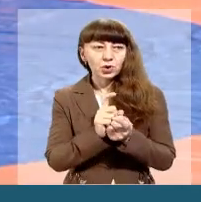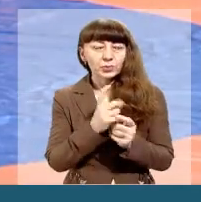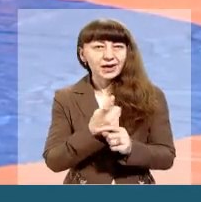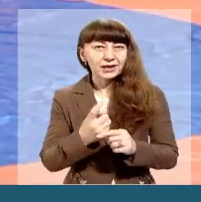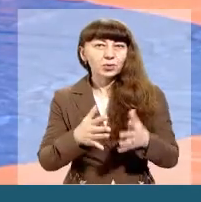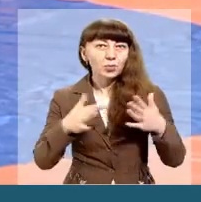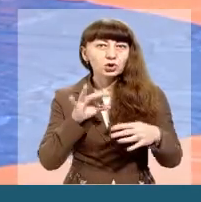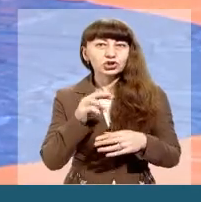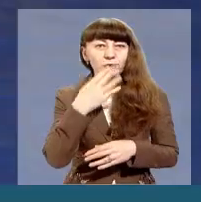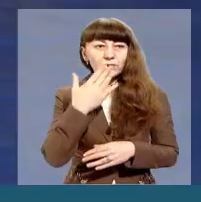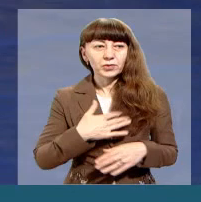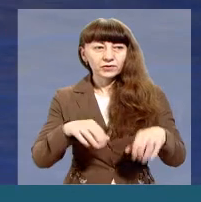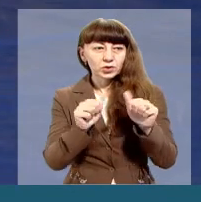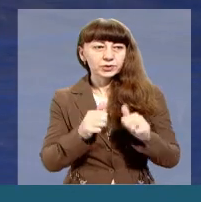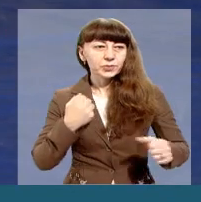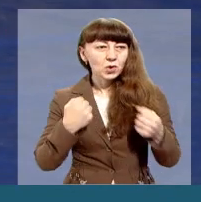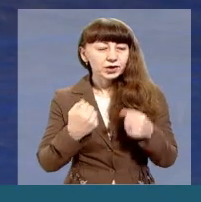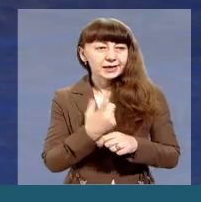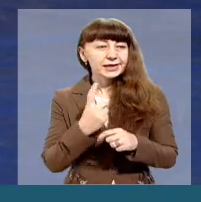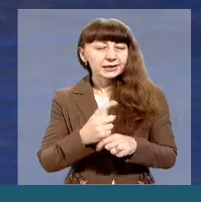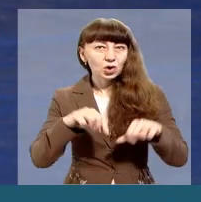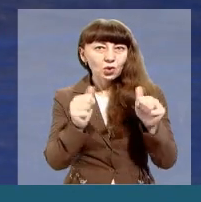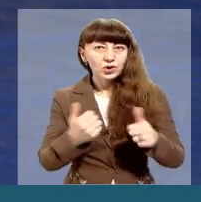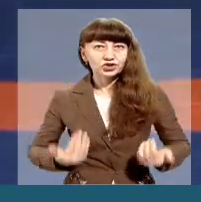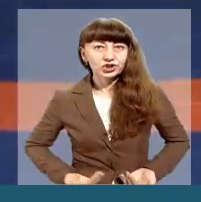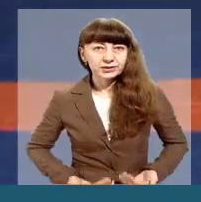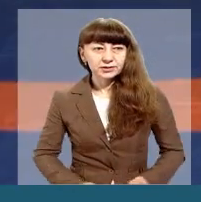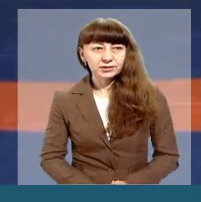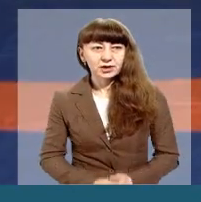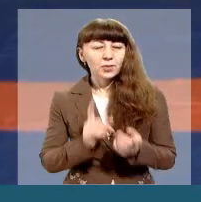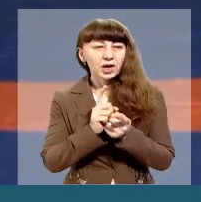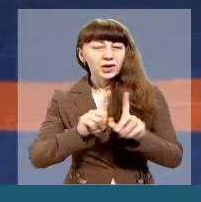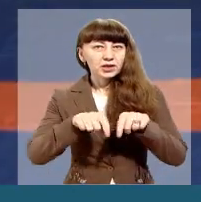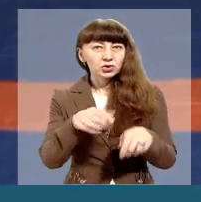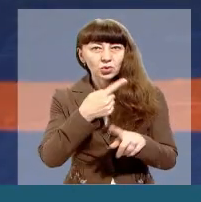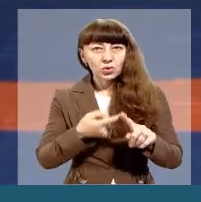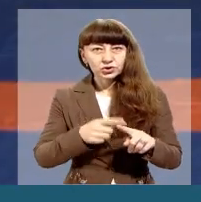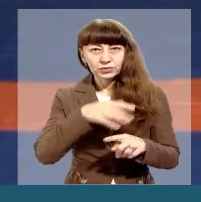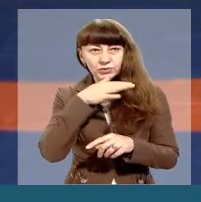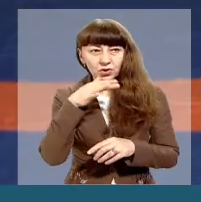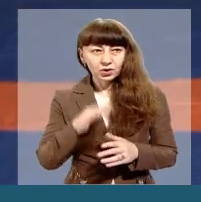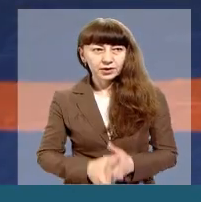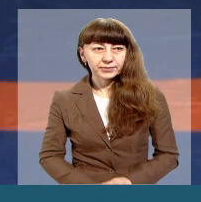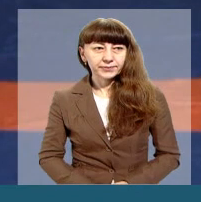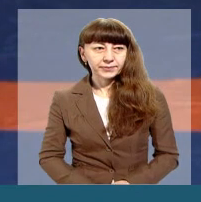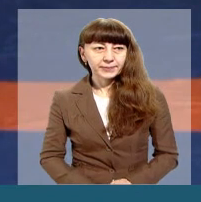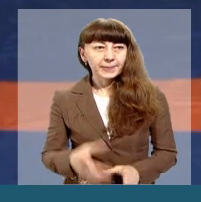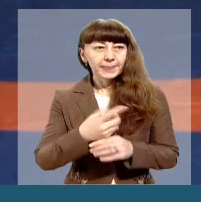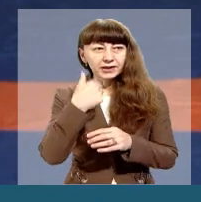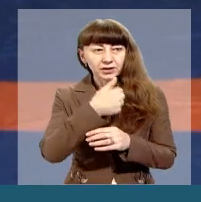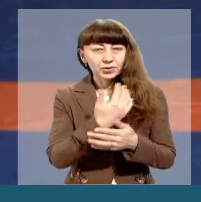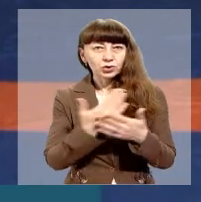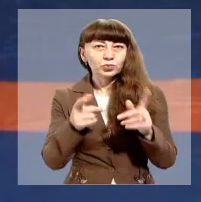– это больше, чем любимый вид спорта. Это образ жизни. Борьба дает очень много. В этом году